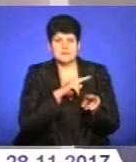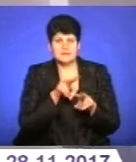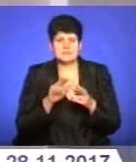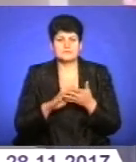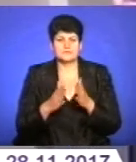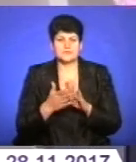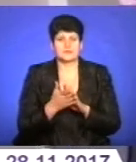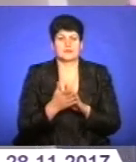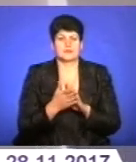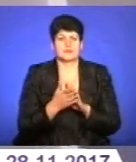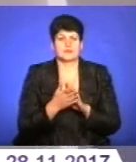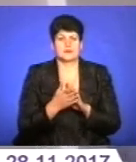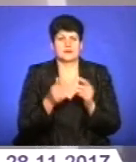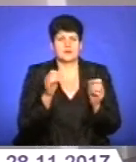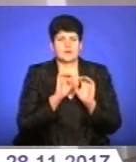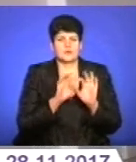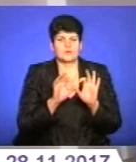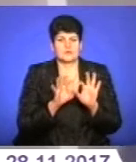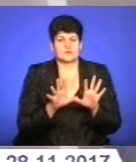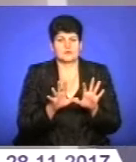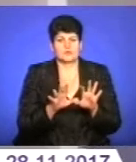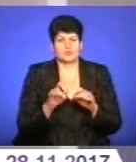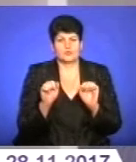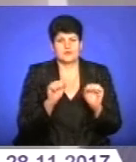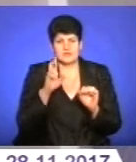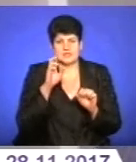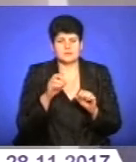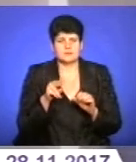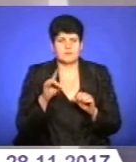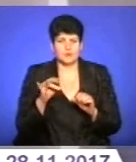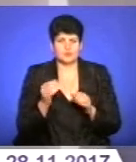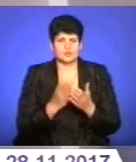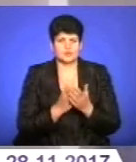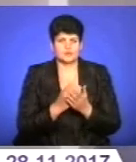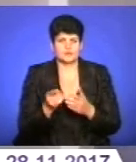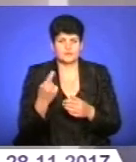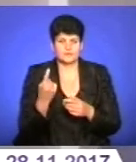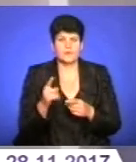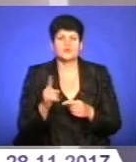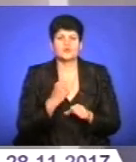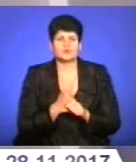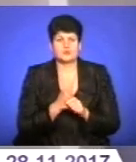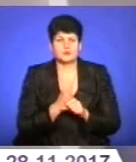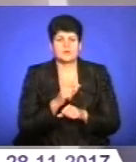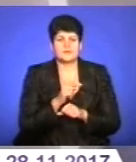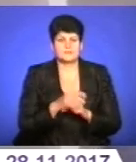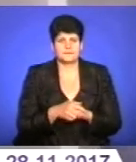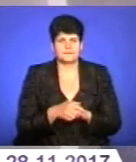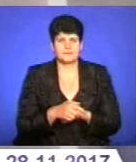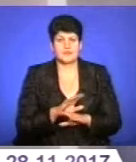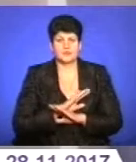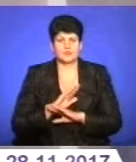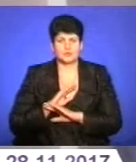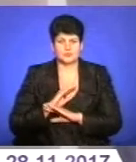і регулярно інформували головне управління Держпродспоживслужби в Тернопільській області. Значить, що зроблено в вогнищі інфекції? Трупи тих